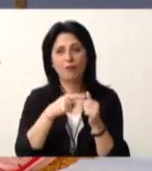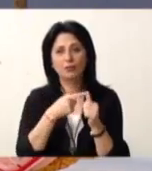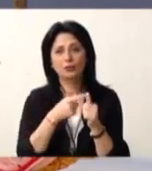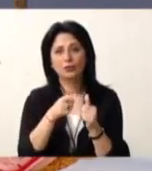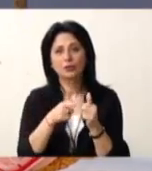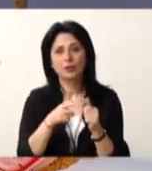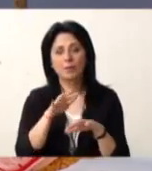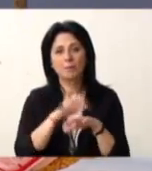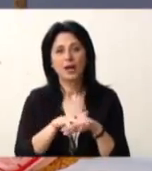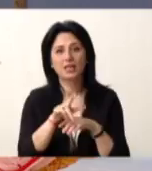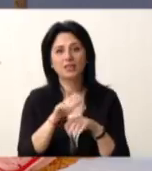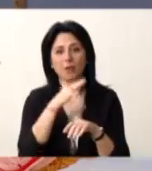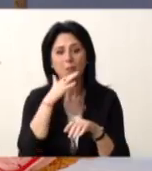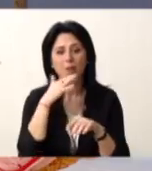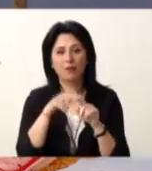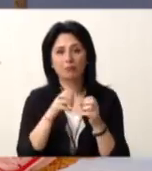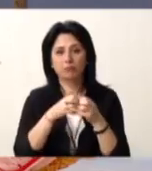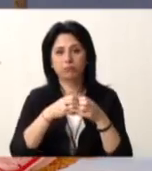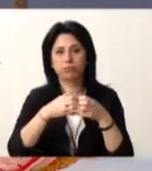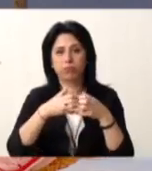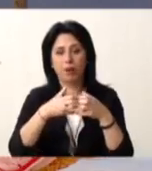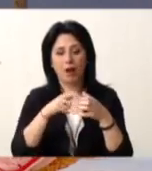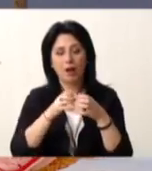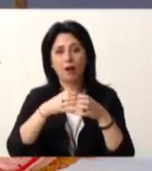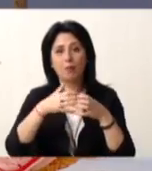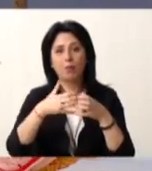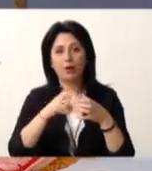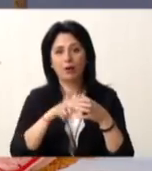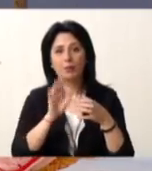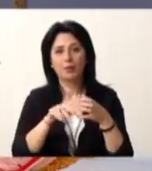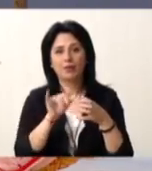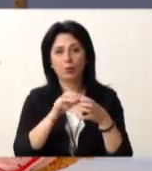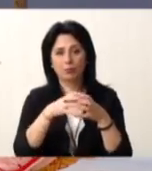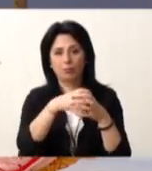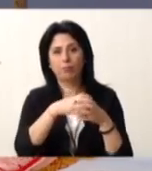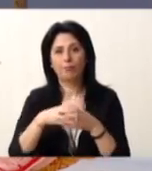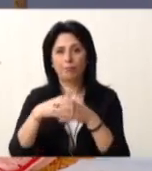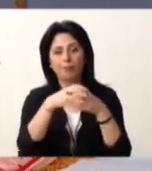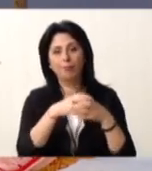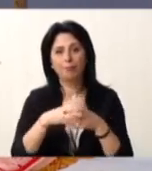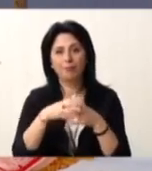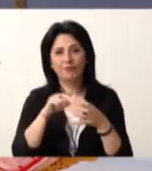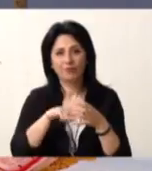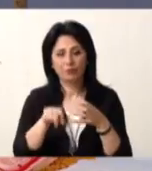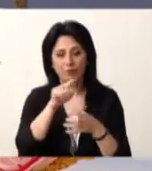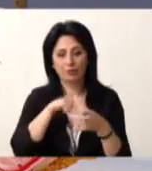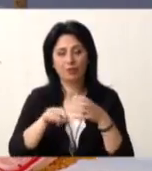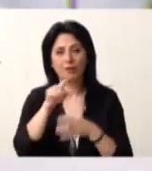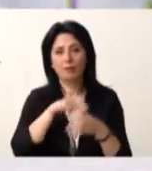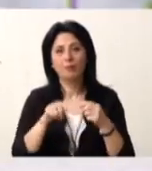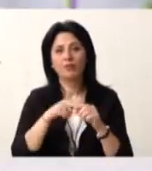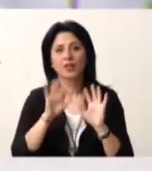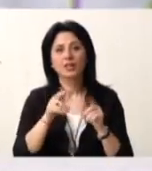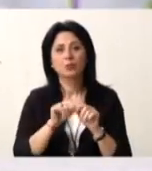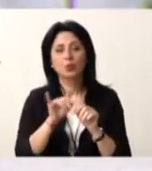ესეთი გაზები, რომლებიც ფერავს კუჭს, ეს გაბერვა და გაჭიმვა ხდება ახდენს ამ სპინქტერზე გამწელა მოქმედებას და